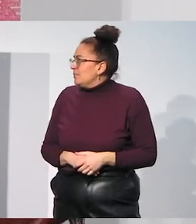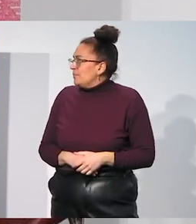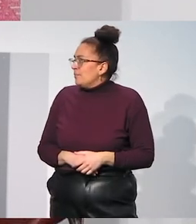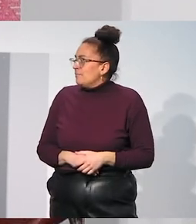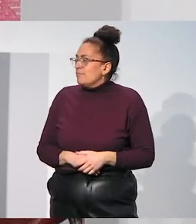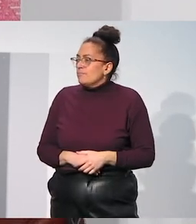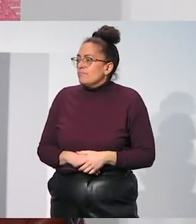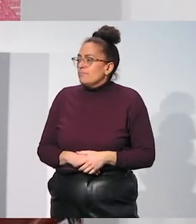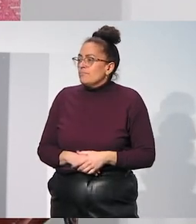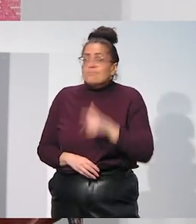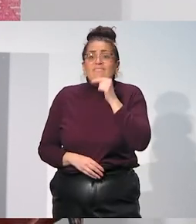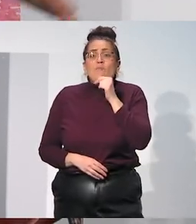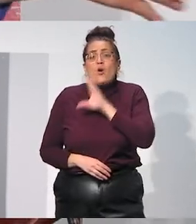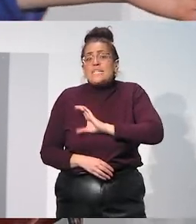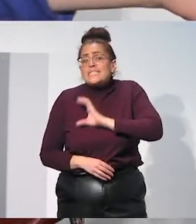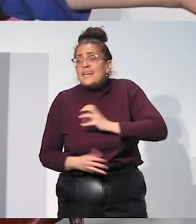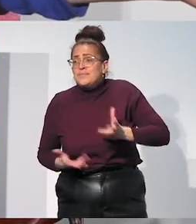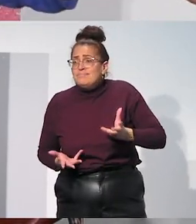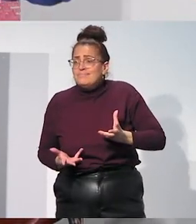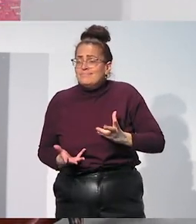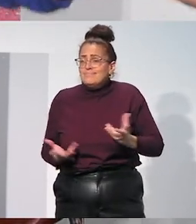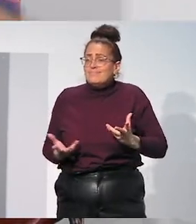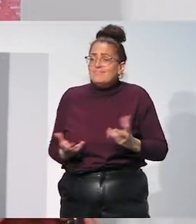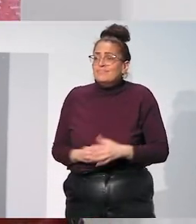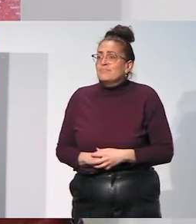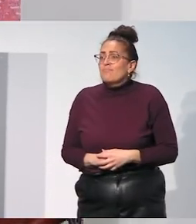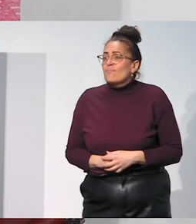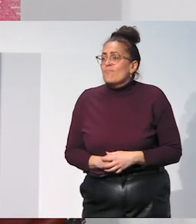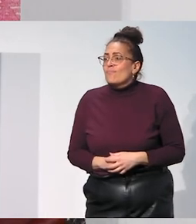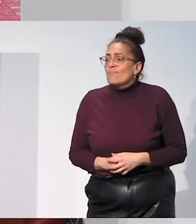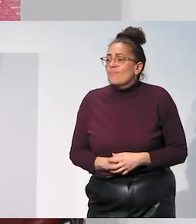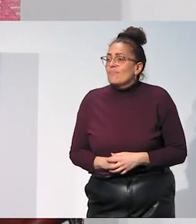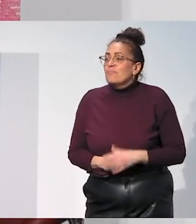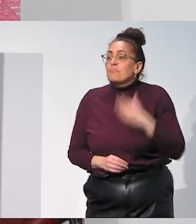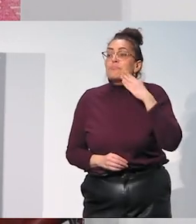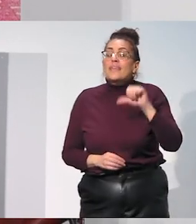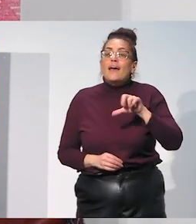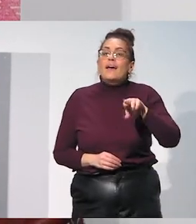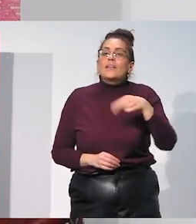je m'applique. Au fond, ce que je dirais à Annie Ernaux, c'est que je m'applique.